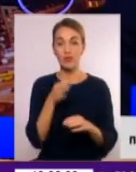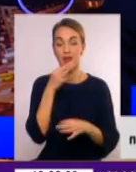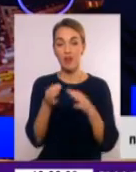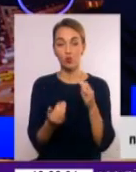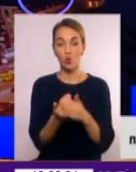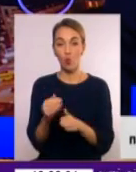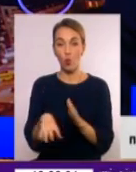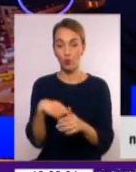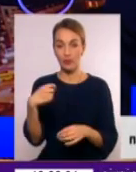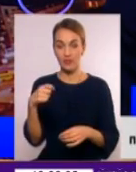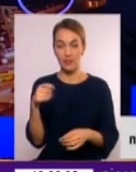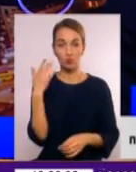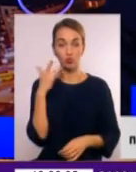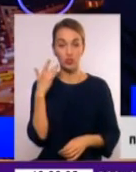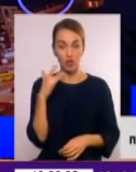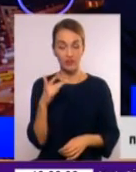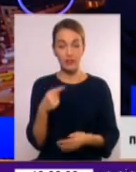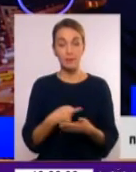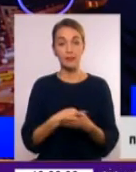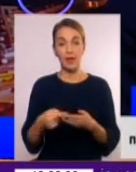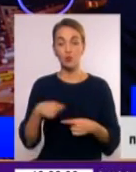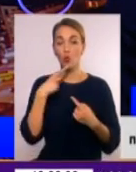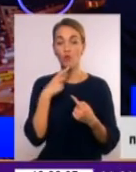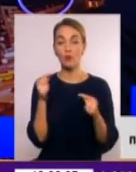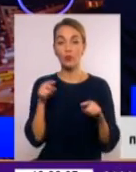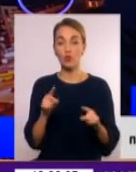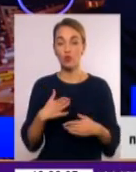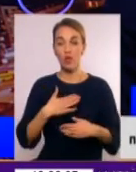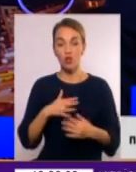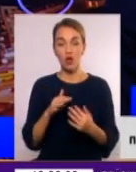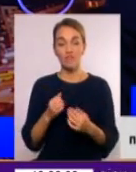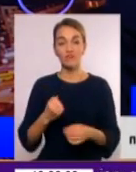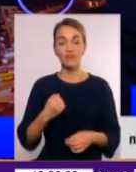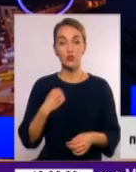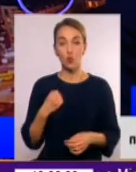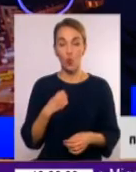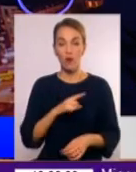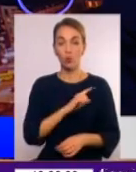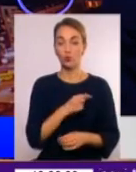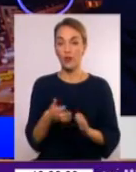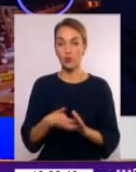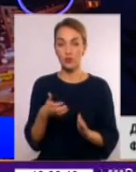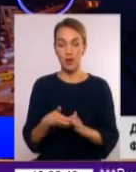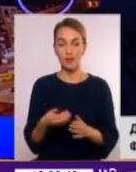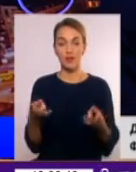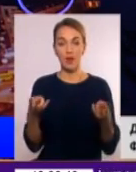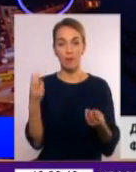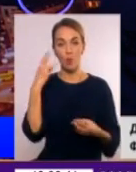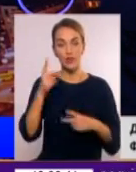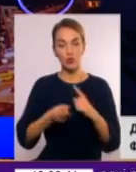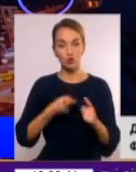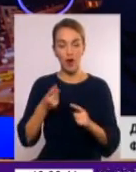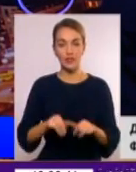новообраного президента вже Сполучених Штатів, він підкреслює, говорить про те, що наша військова потуга недостатня, нам треба її модернізувати,